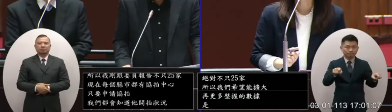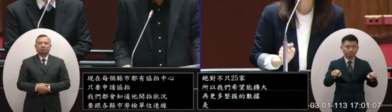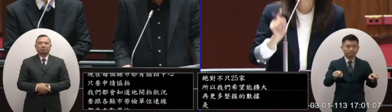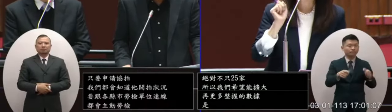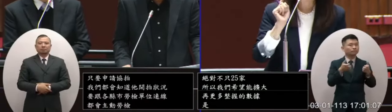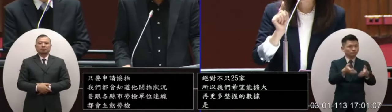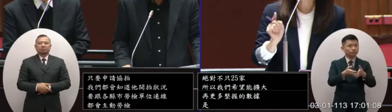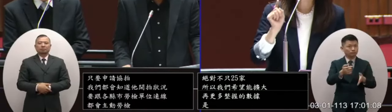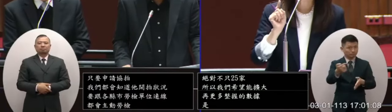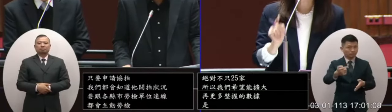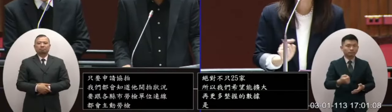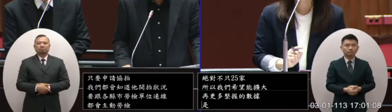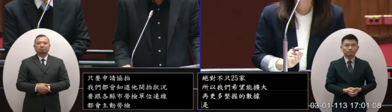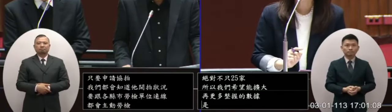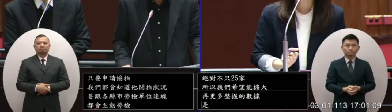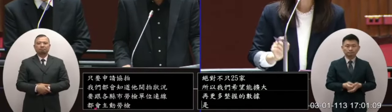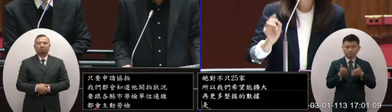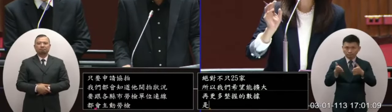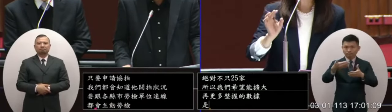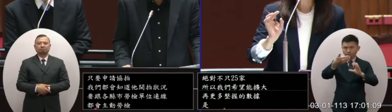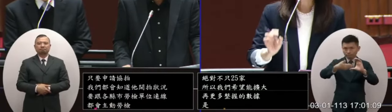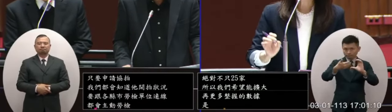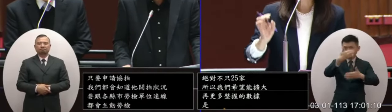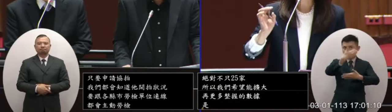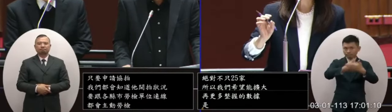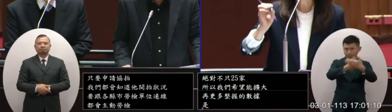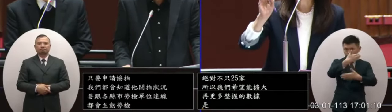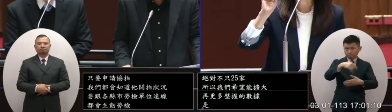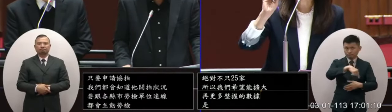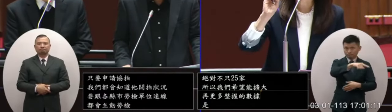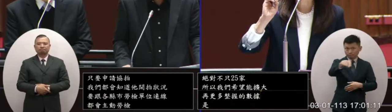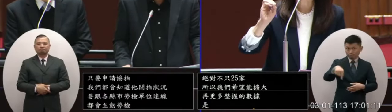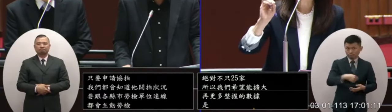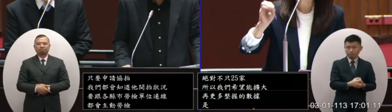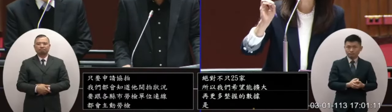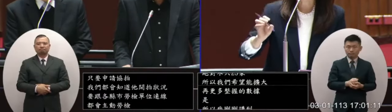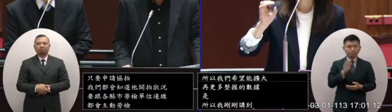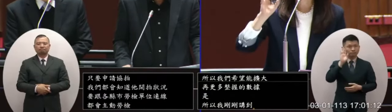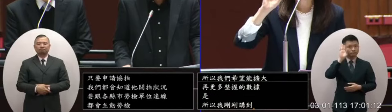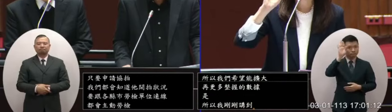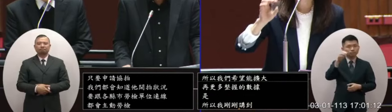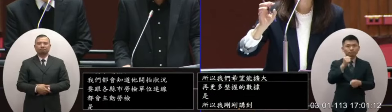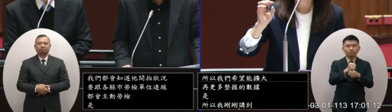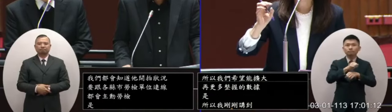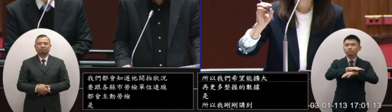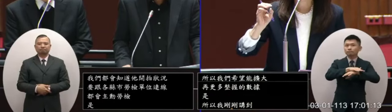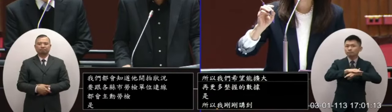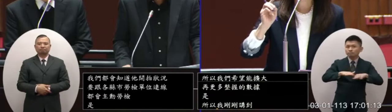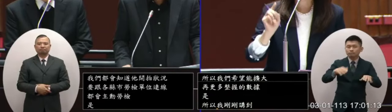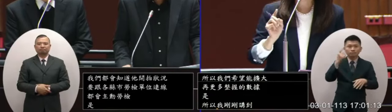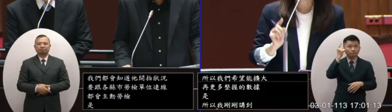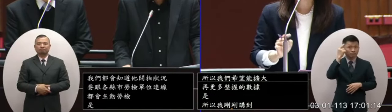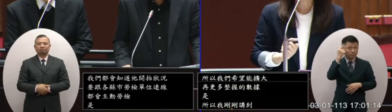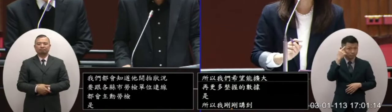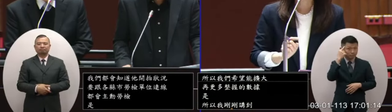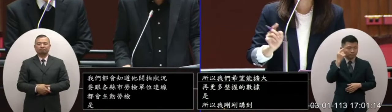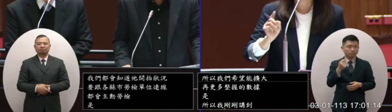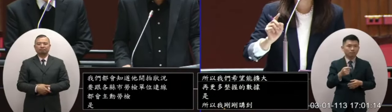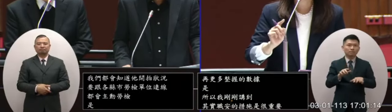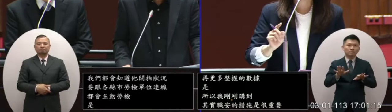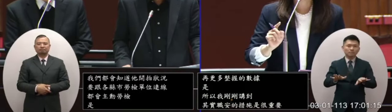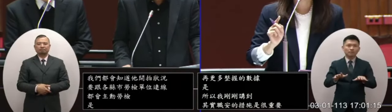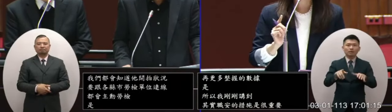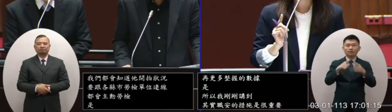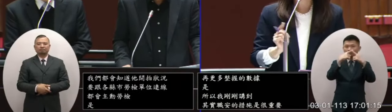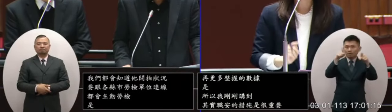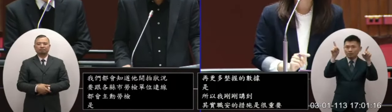常的重要，就针对所谓的影视。那我们将来是不是有可能可以把所谓的职安的这样子的一个观念，因为现在其实有很多的